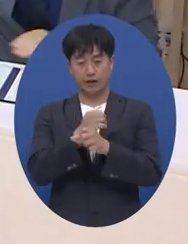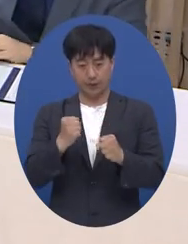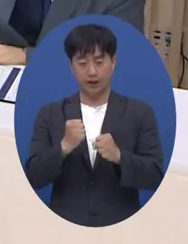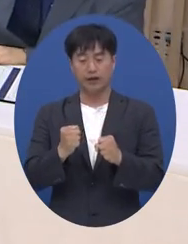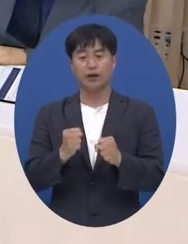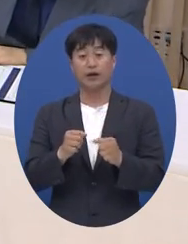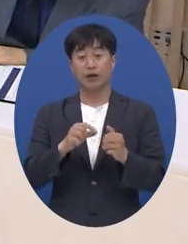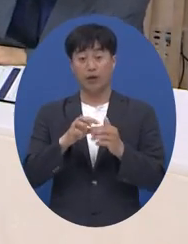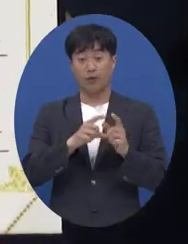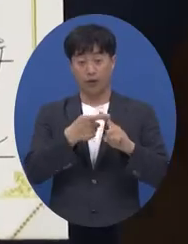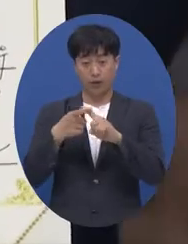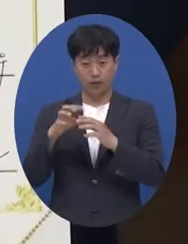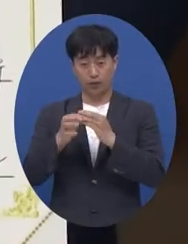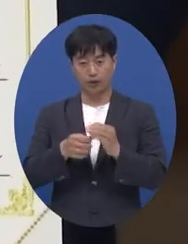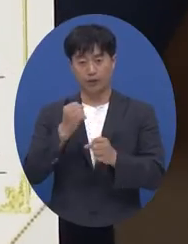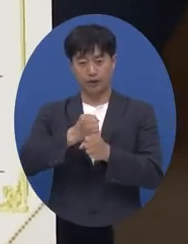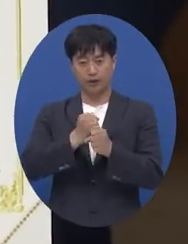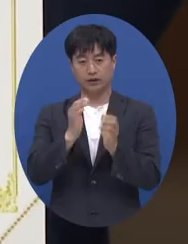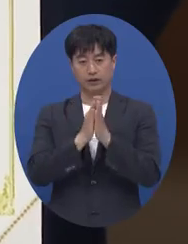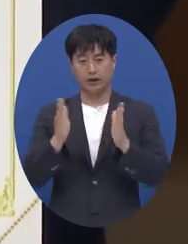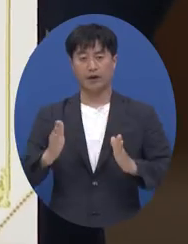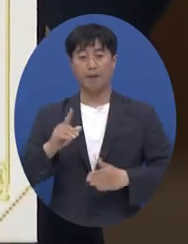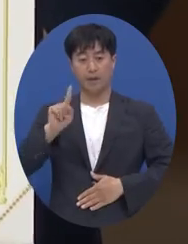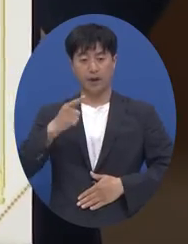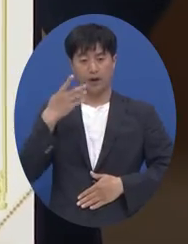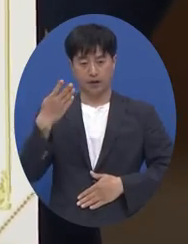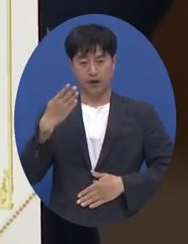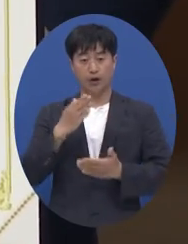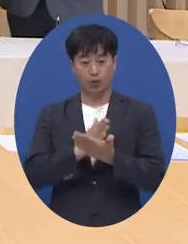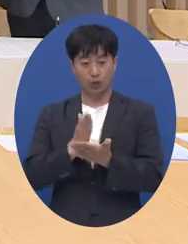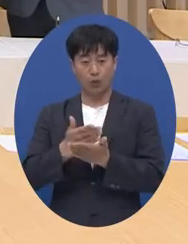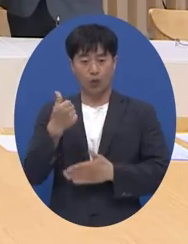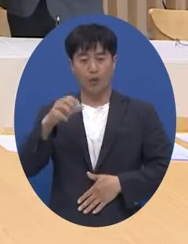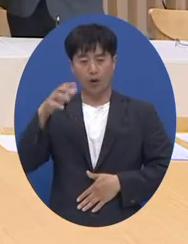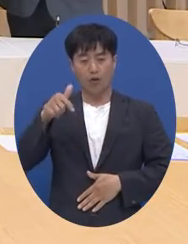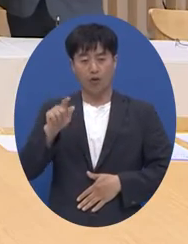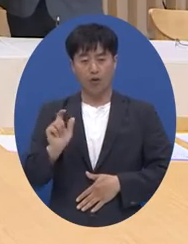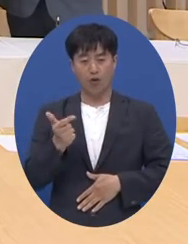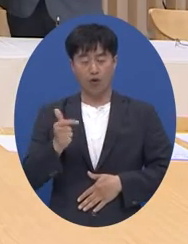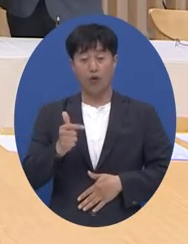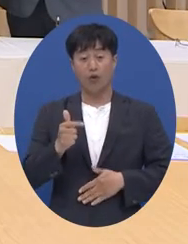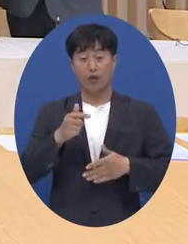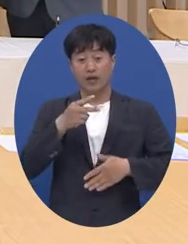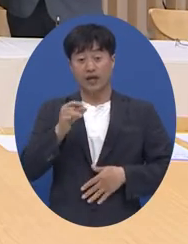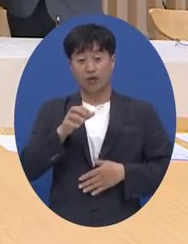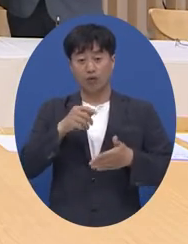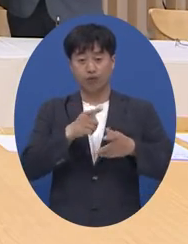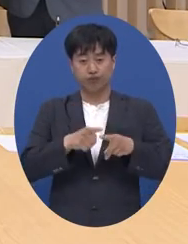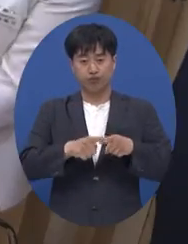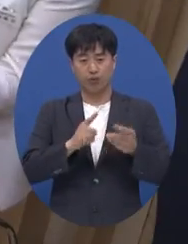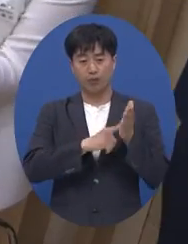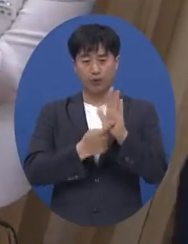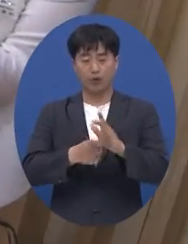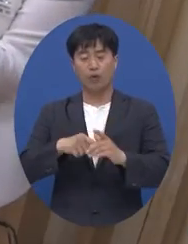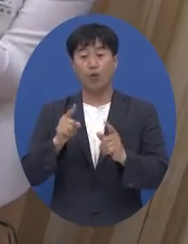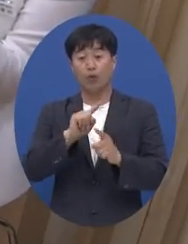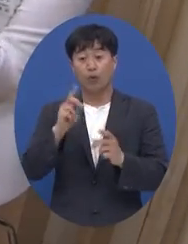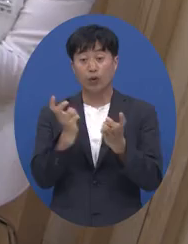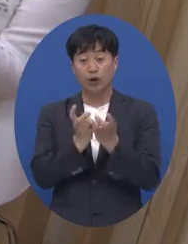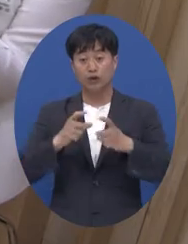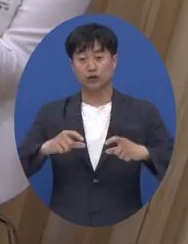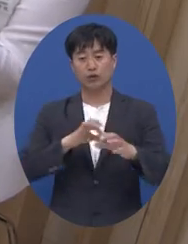개발에 돌입했습니다. 경기도는 104가지의 500억 건에 달하는 정보를 분석해 공개하고 어떻게 지역 경제가